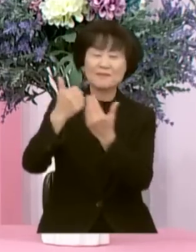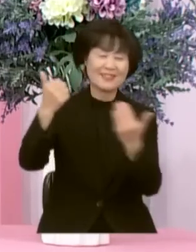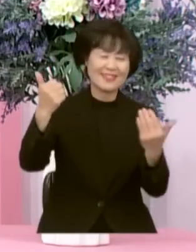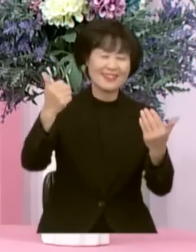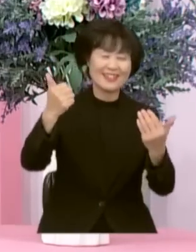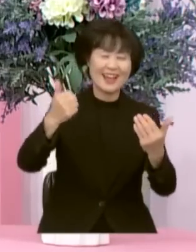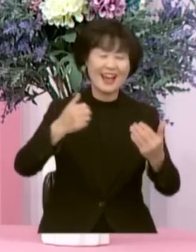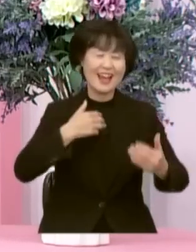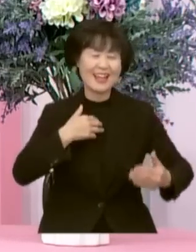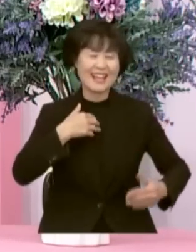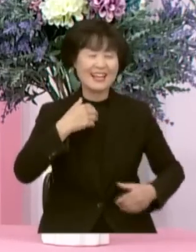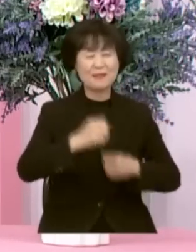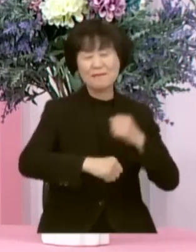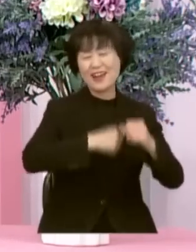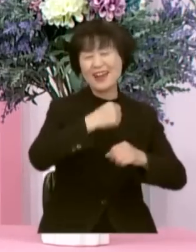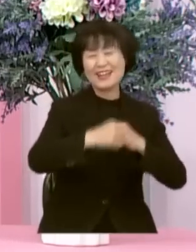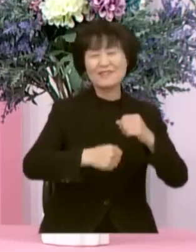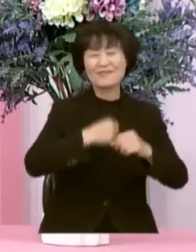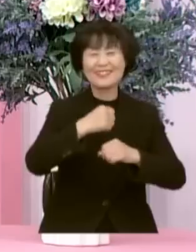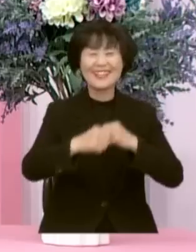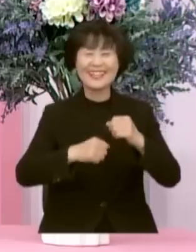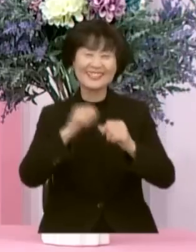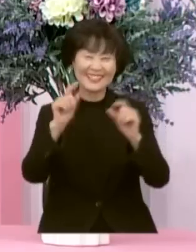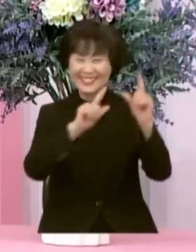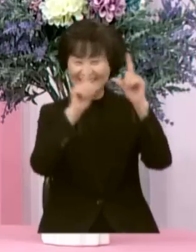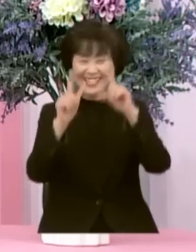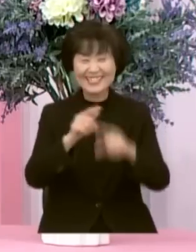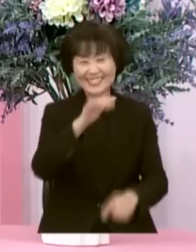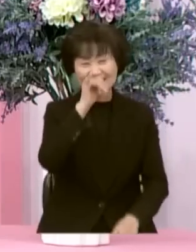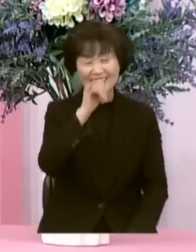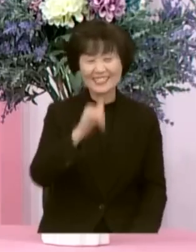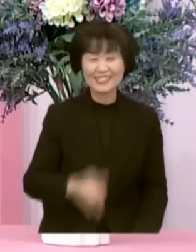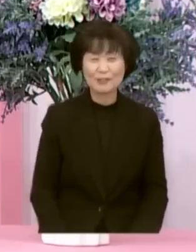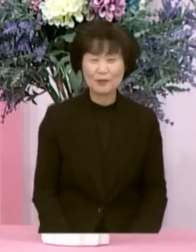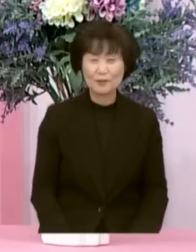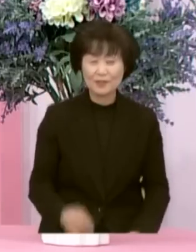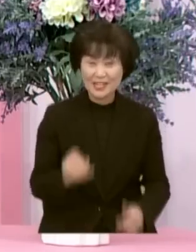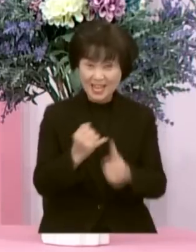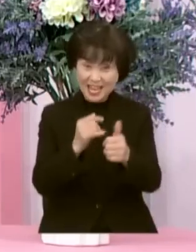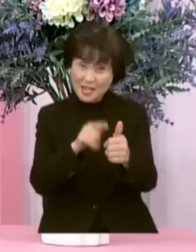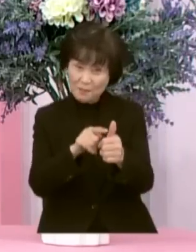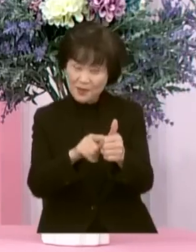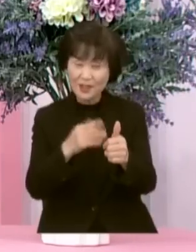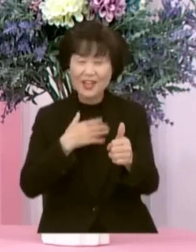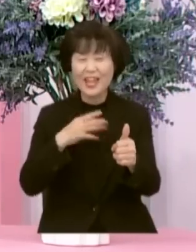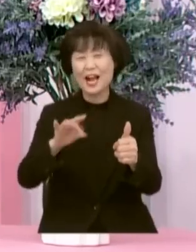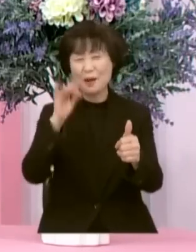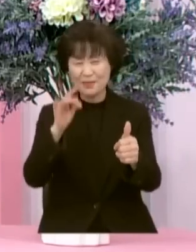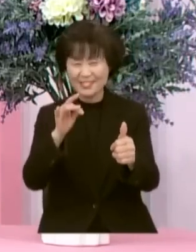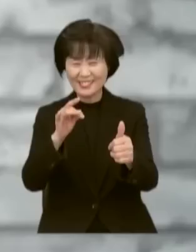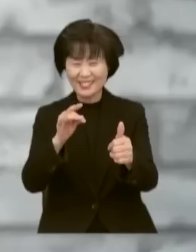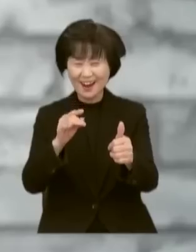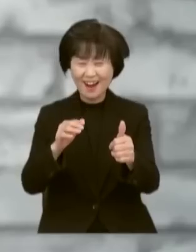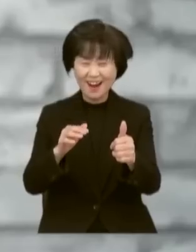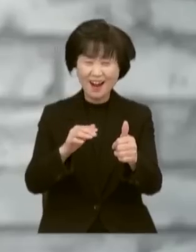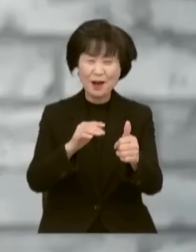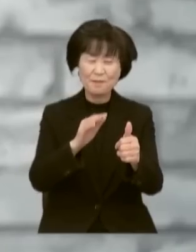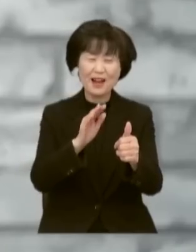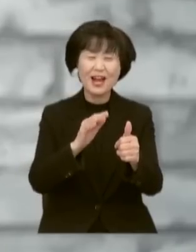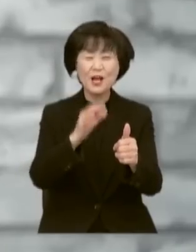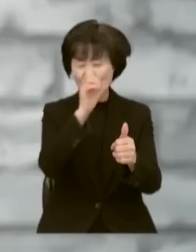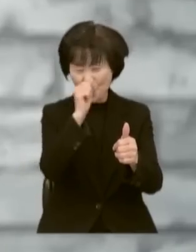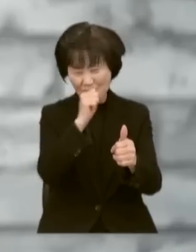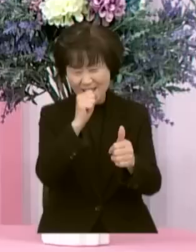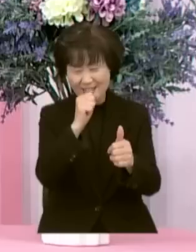떠나서 즐길 것 막 다 즐기고 그러면서 성우 아빠도 제가 먼저 꼬셔가지고 결혼하자 하면서